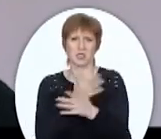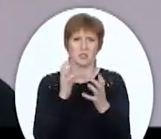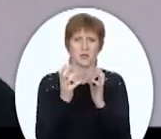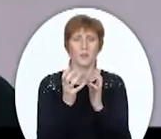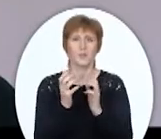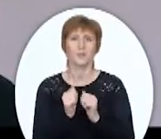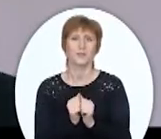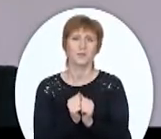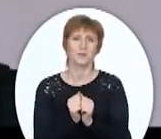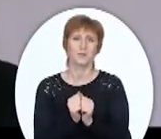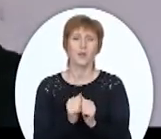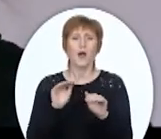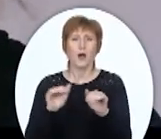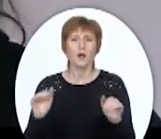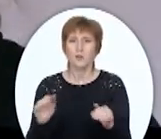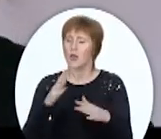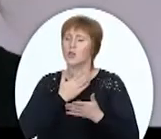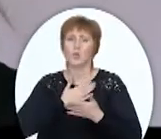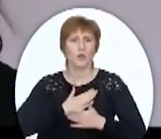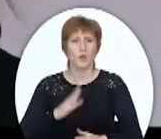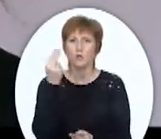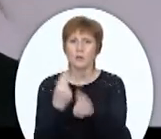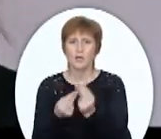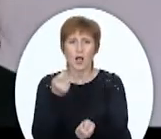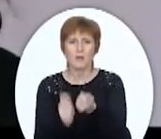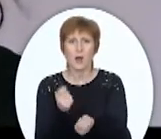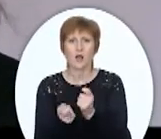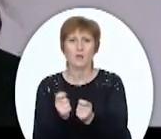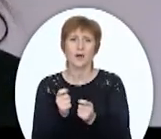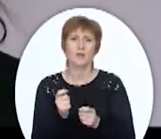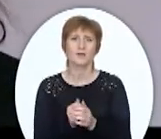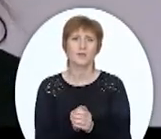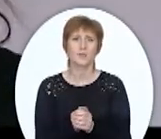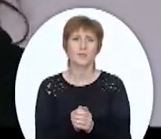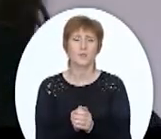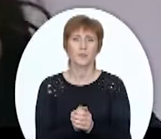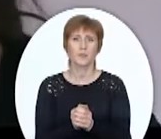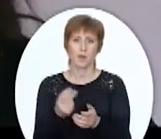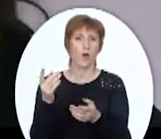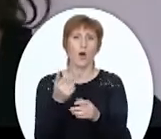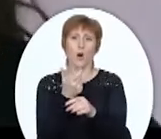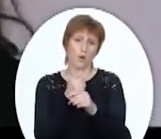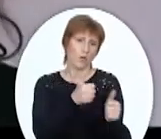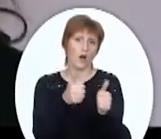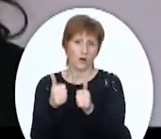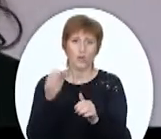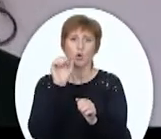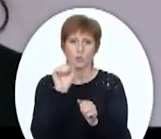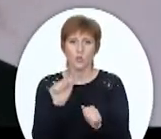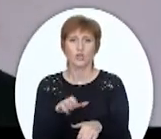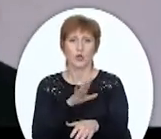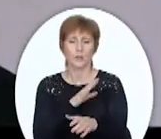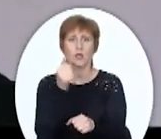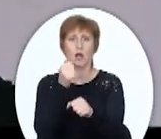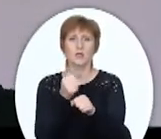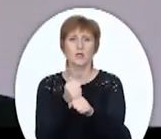там мышечные, да, и ребята с таким удовольствием играли на барабанах, то есть как бы... И мы говорим, о, классно, можно было бы как бы